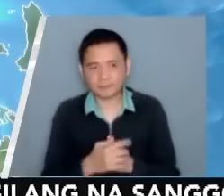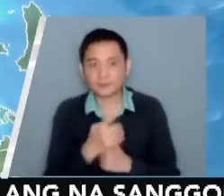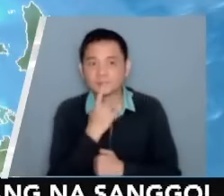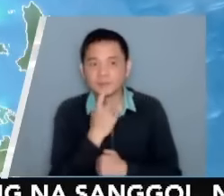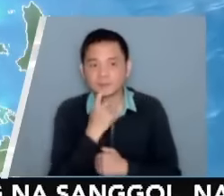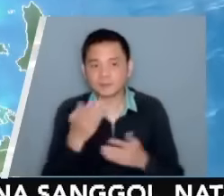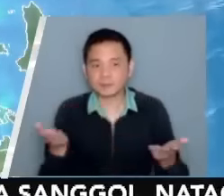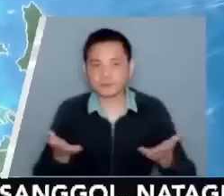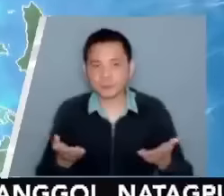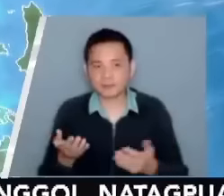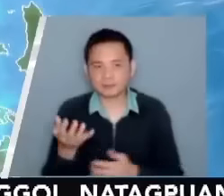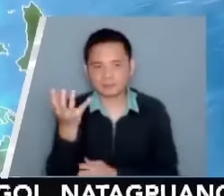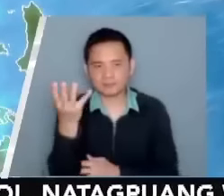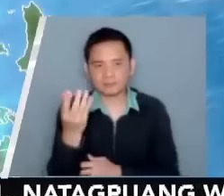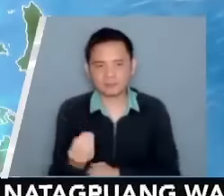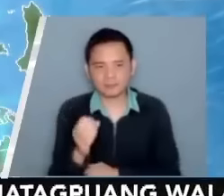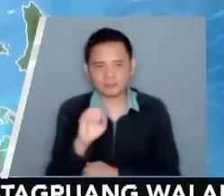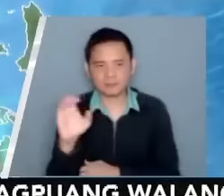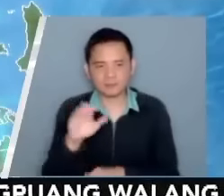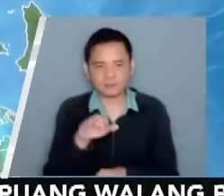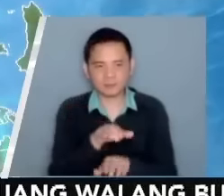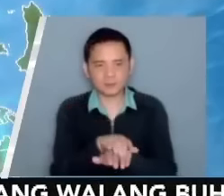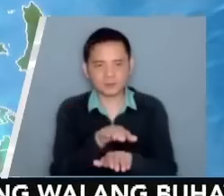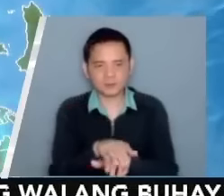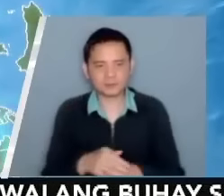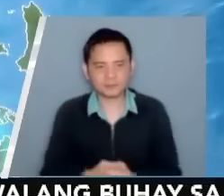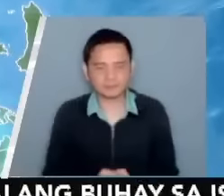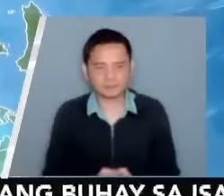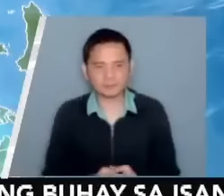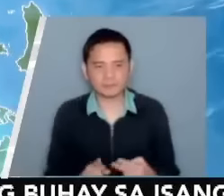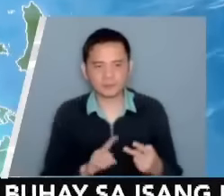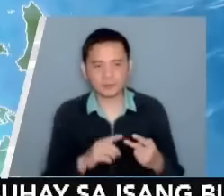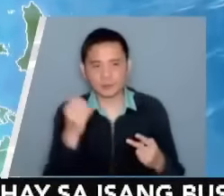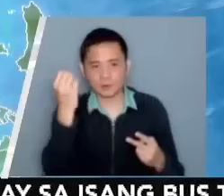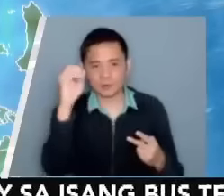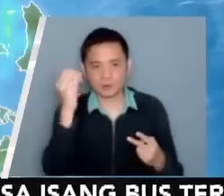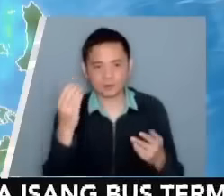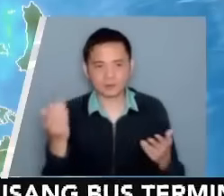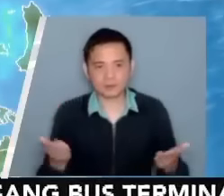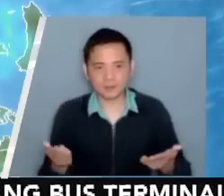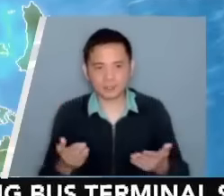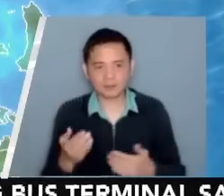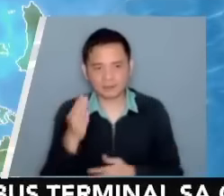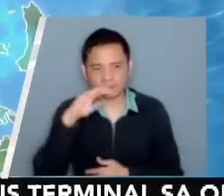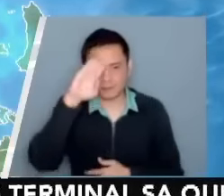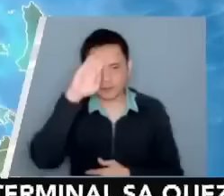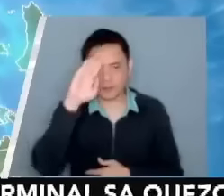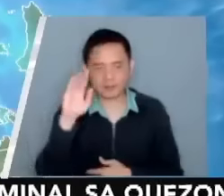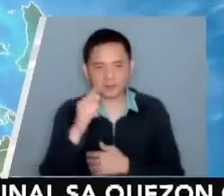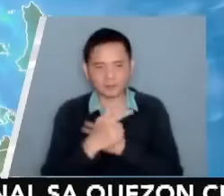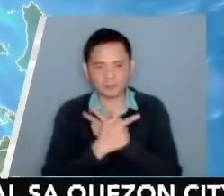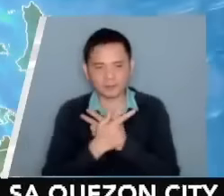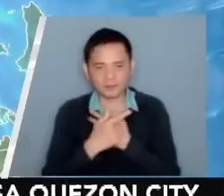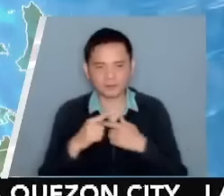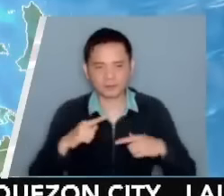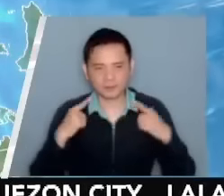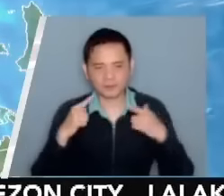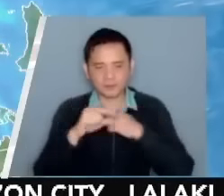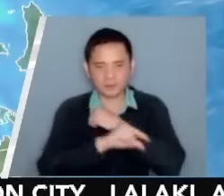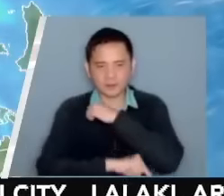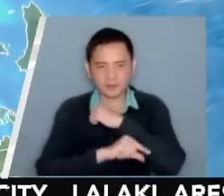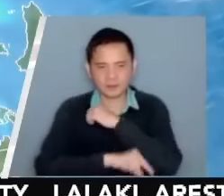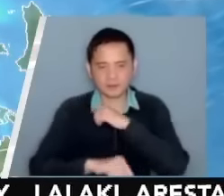sa Batangas at Occidental Mindoro. Orange rainfall warning naman sa Cavite at ilang bahagi ng Laguna, Quezon at